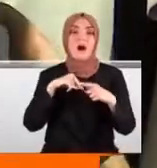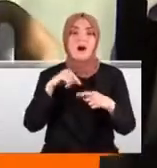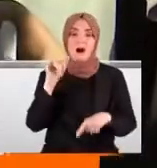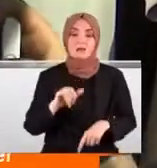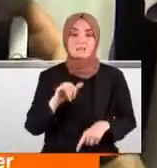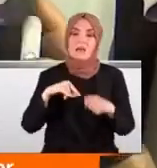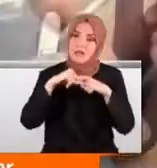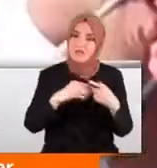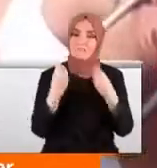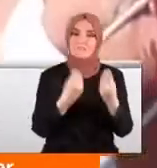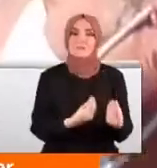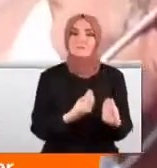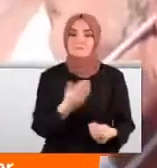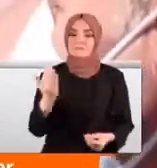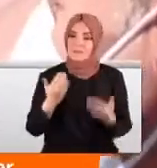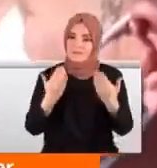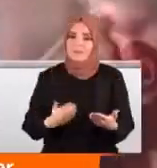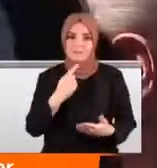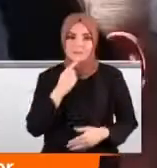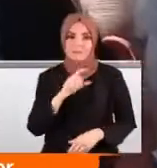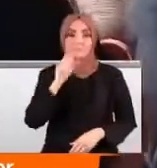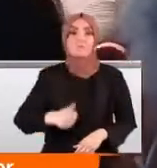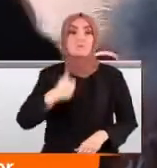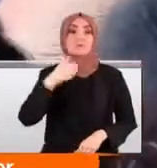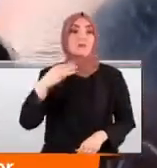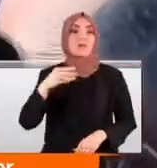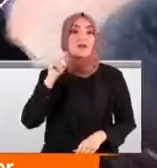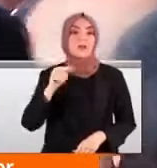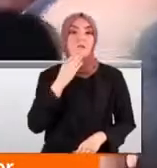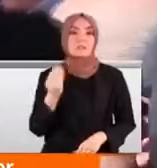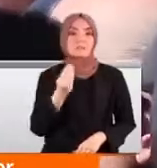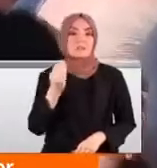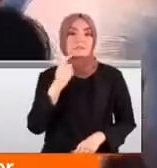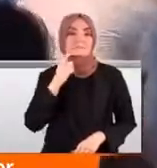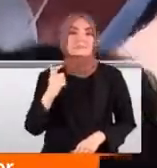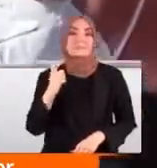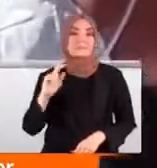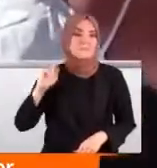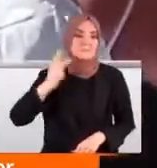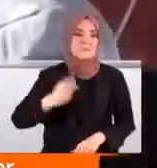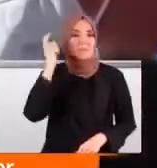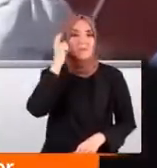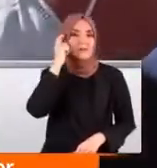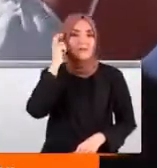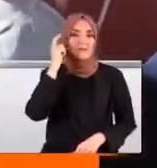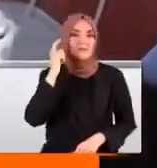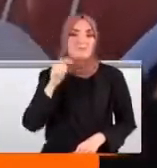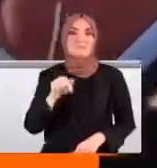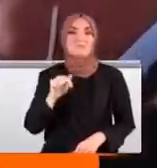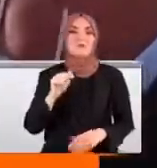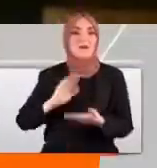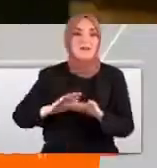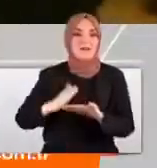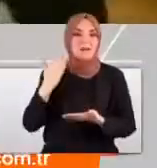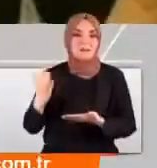ediniz. Cumhurbaşkanı Erdoğan da gençlik yıllarından beri tanıdığı dava arkadaşı Asiltürk'e tabutu başında veda